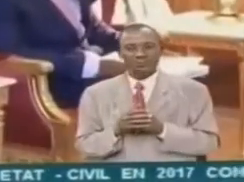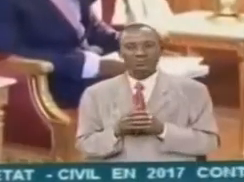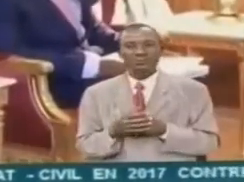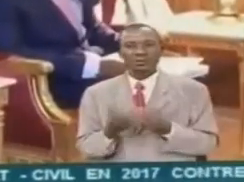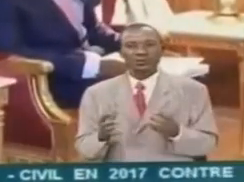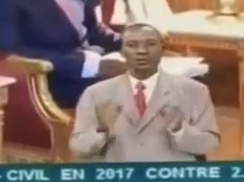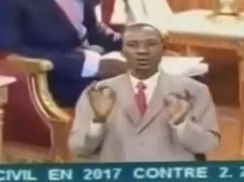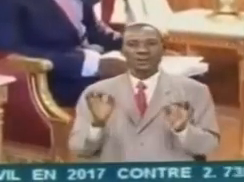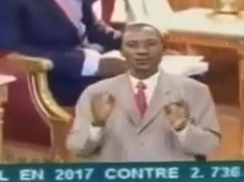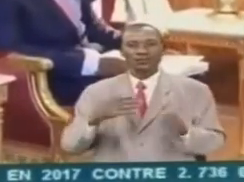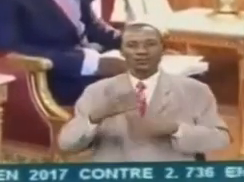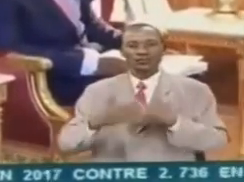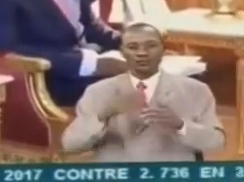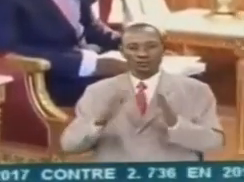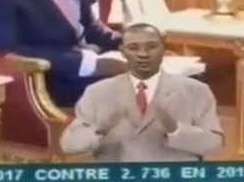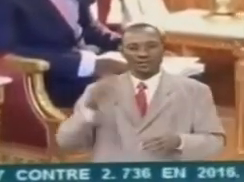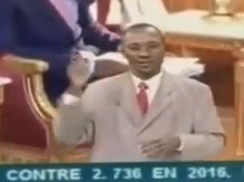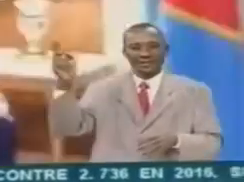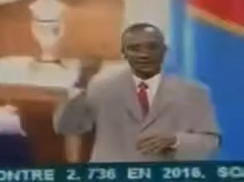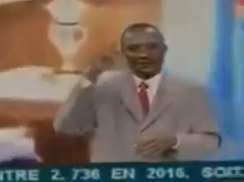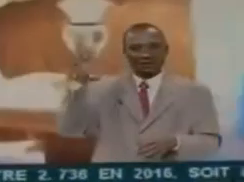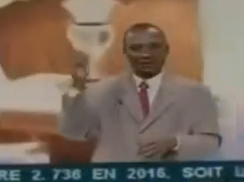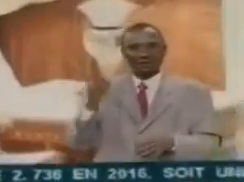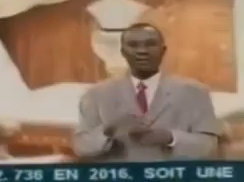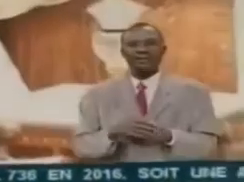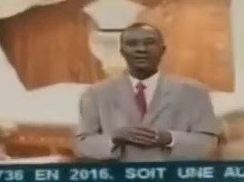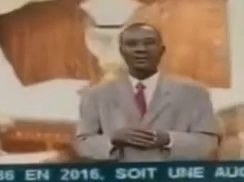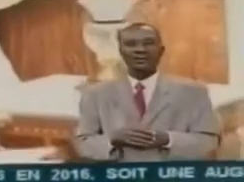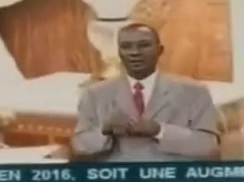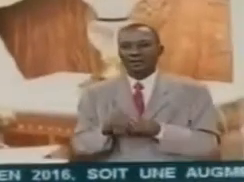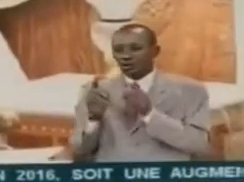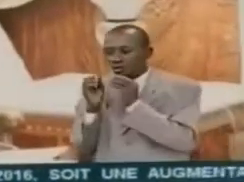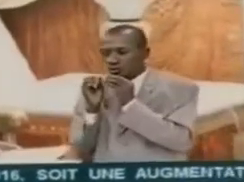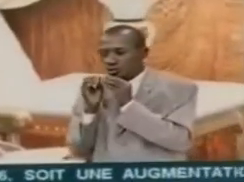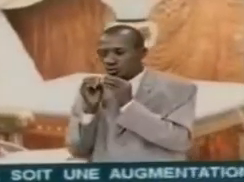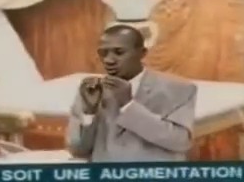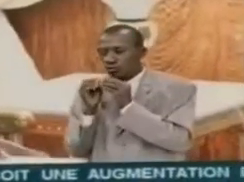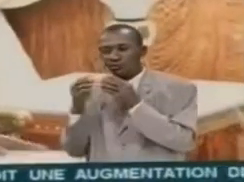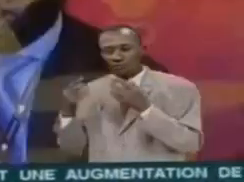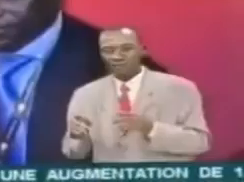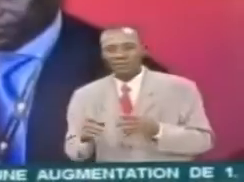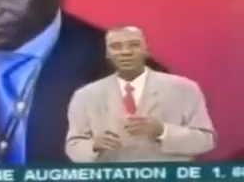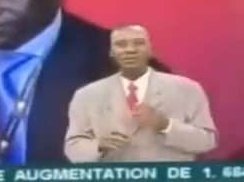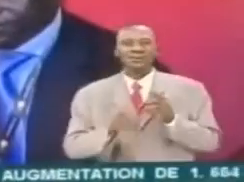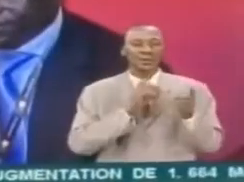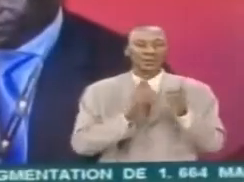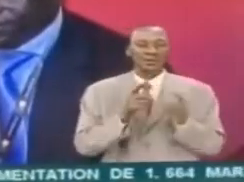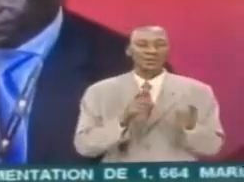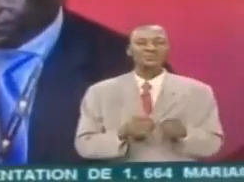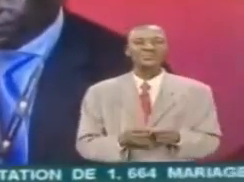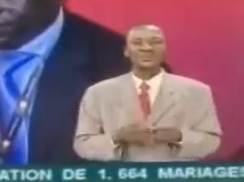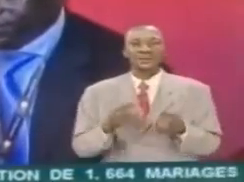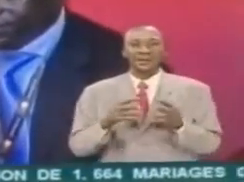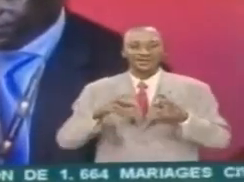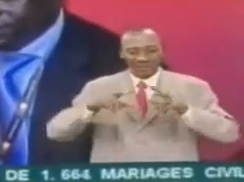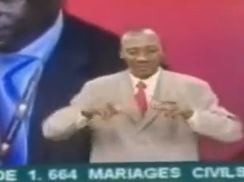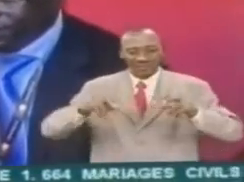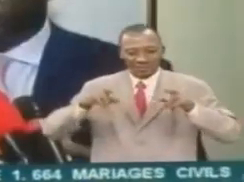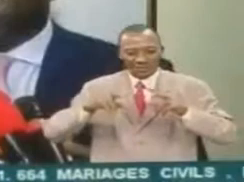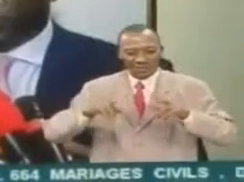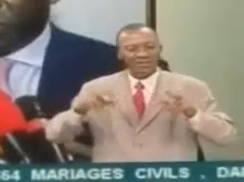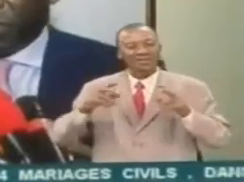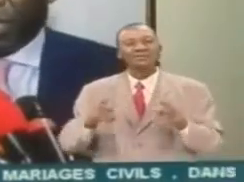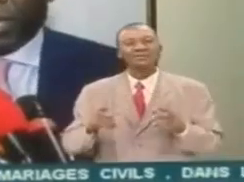nouveau fonctionnaire international s'est exprimé à la presse sur les résultats essentiels qui caractérisent son nouveau